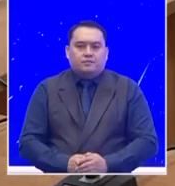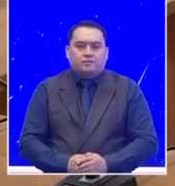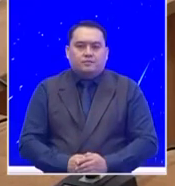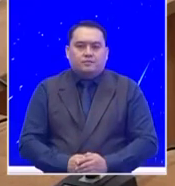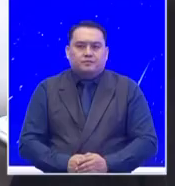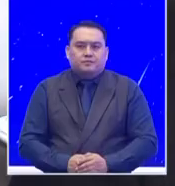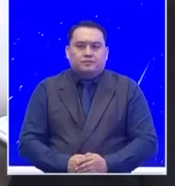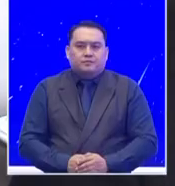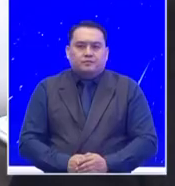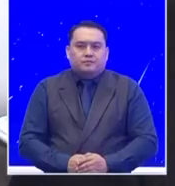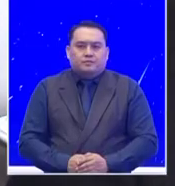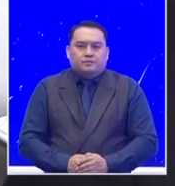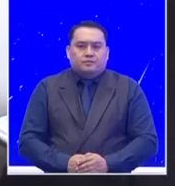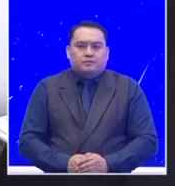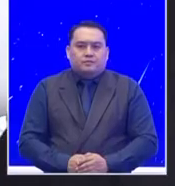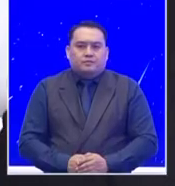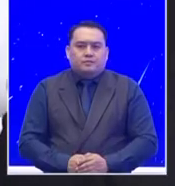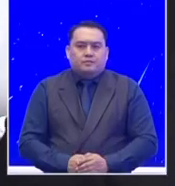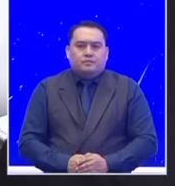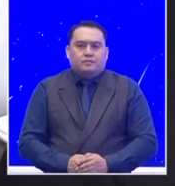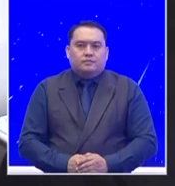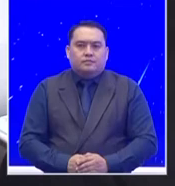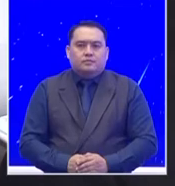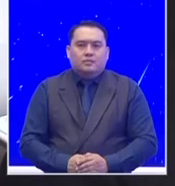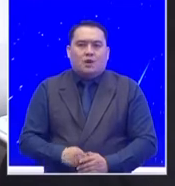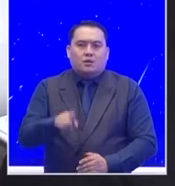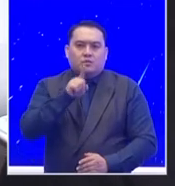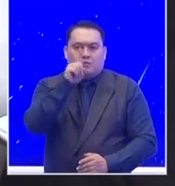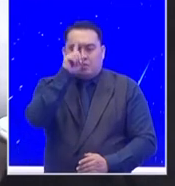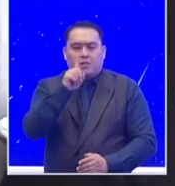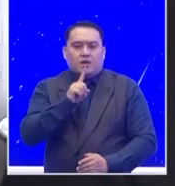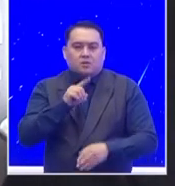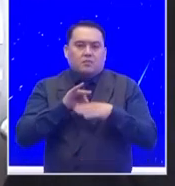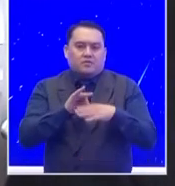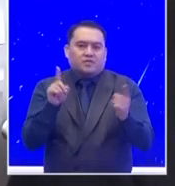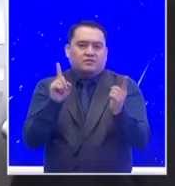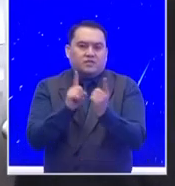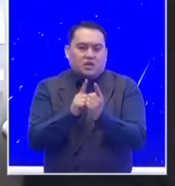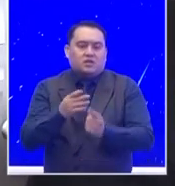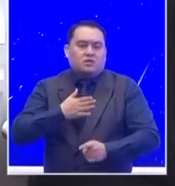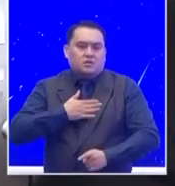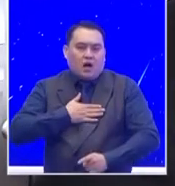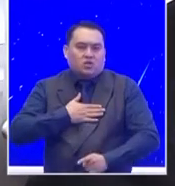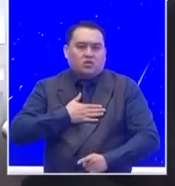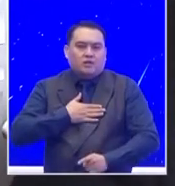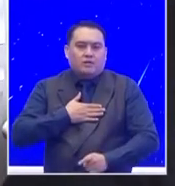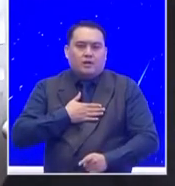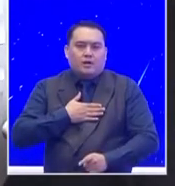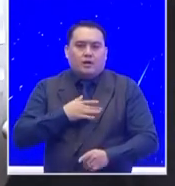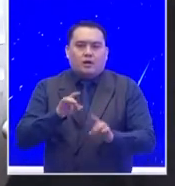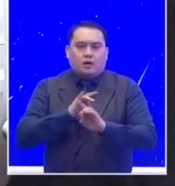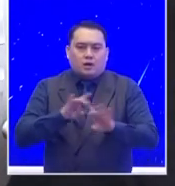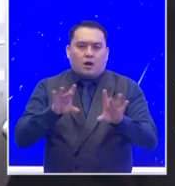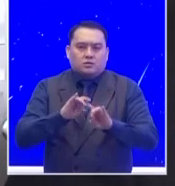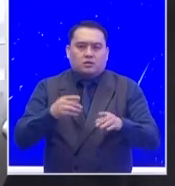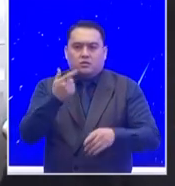Раз в месяц проводить встречи молодежи с ветеранами. где наши силовики, ветераны будут рассказывать о